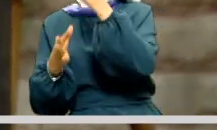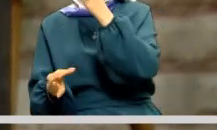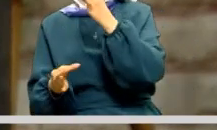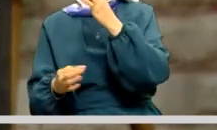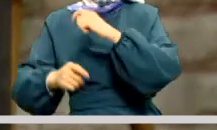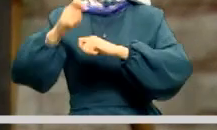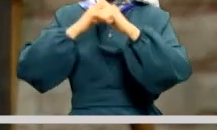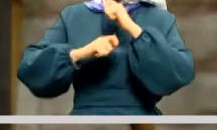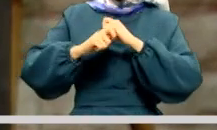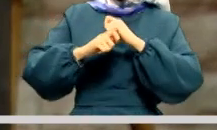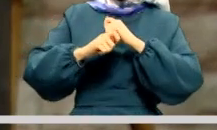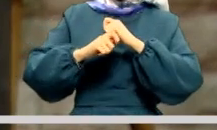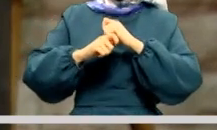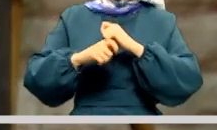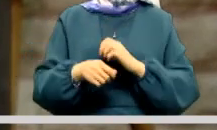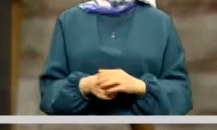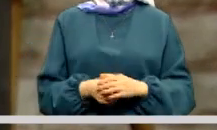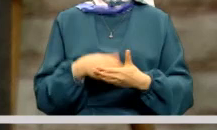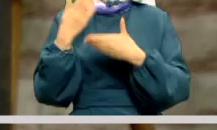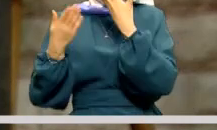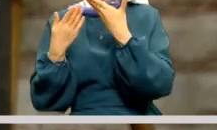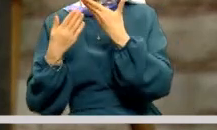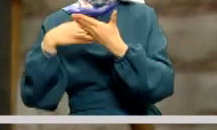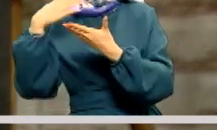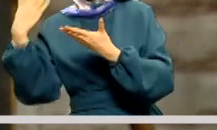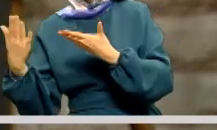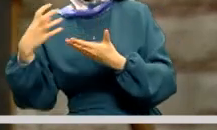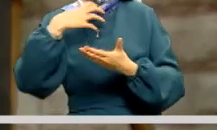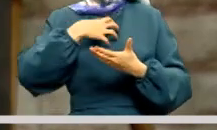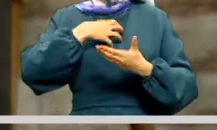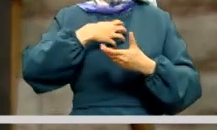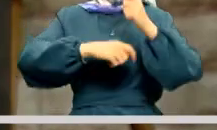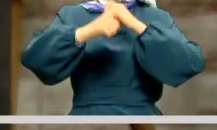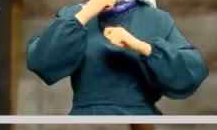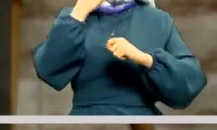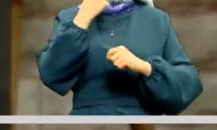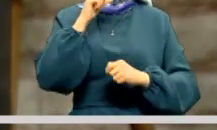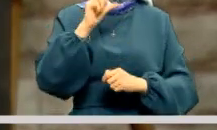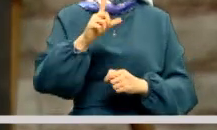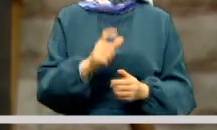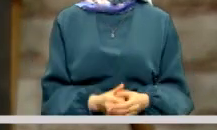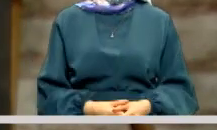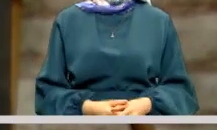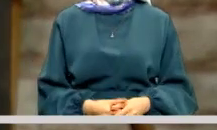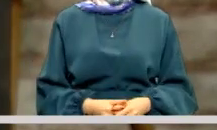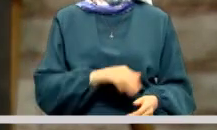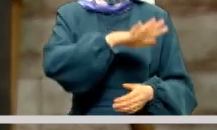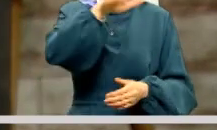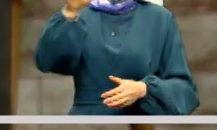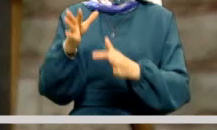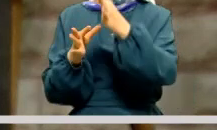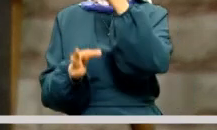davranışlarını eleştirmek ya da yermenin öncesinde kendi tavır ve davranışlarımıza bakmamız gerekiyor her birey Her